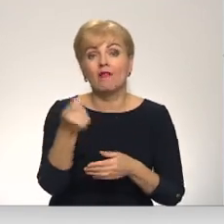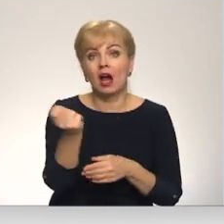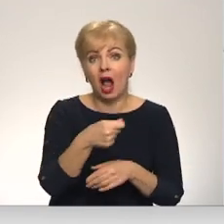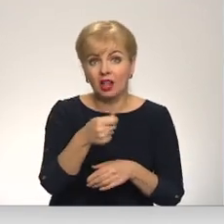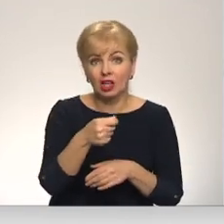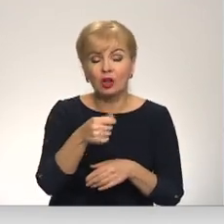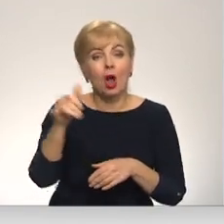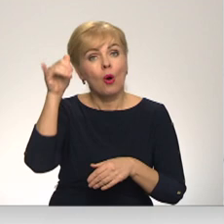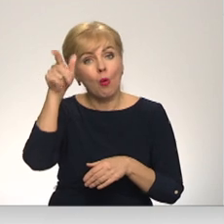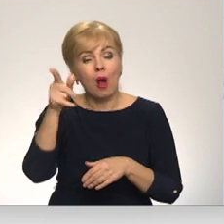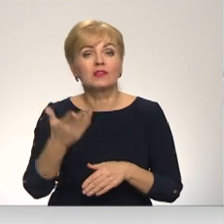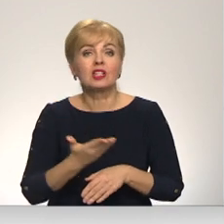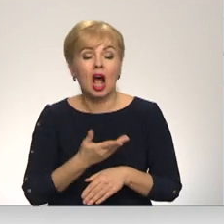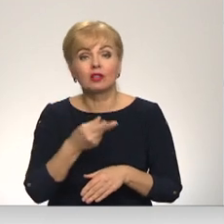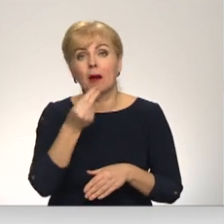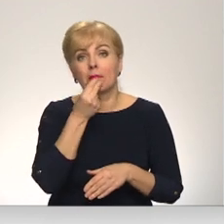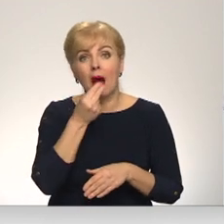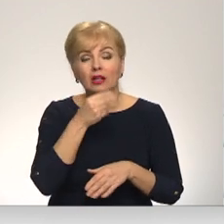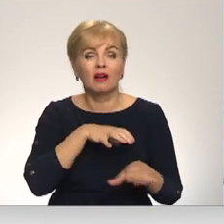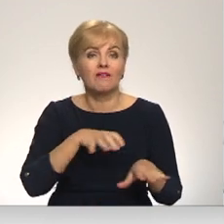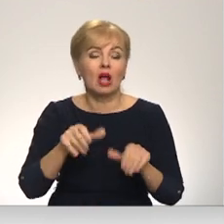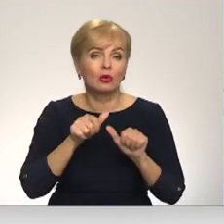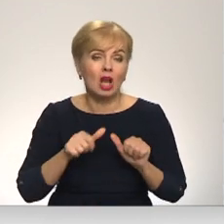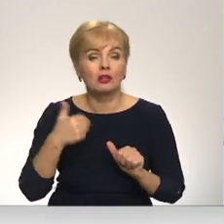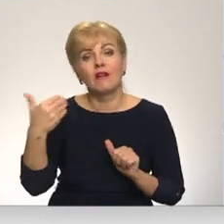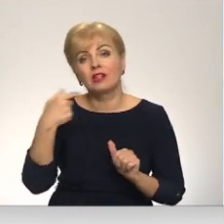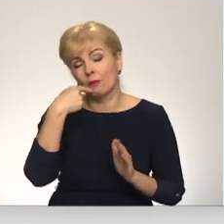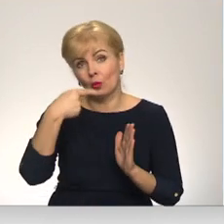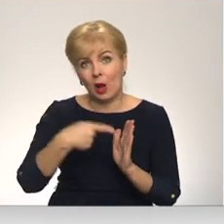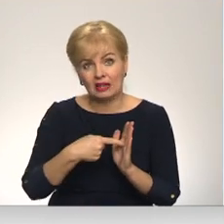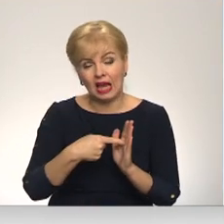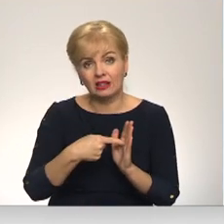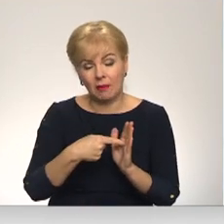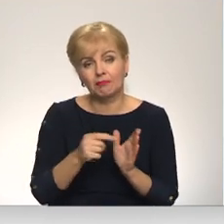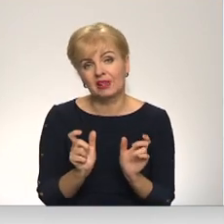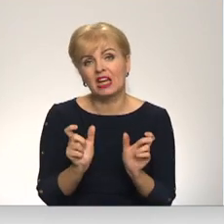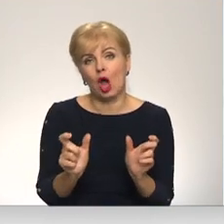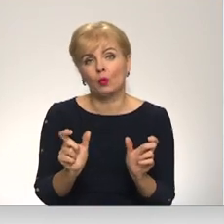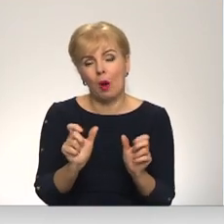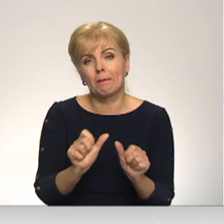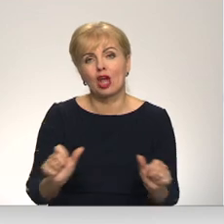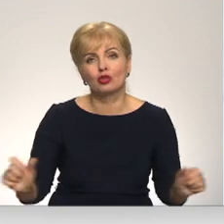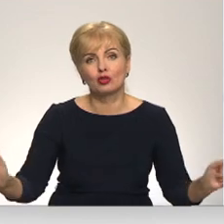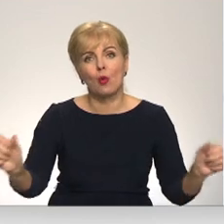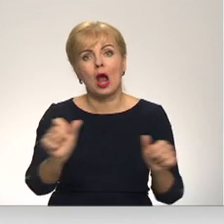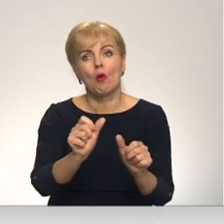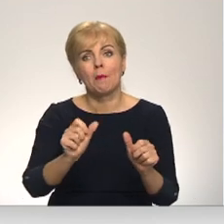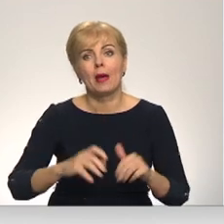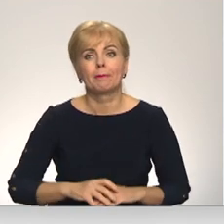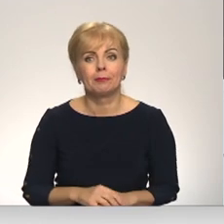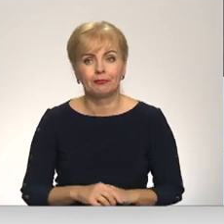taurgovis, ir jāsadzīvo ar pārtikas un veterinārā dienesta noteiktajiem ierobežojumiem. Santa Adamsone, Marek Sēķis, Vidzemes televīzija.